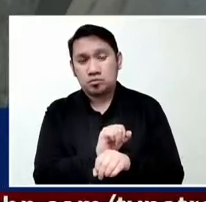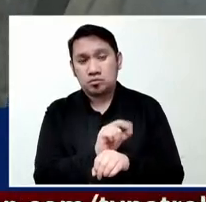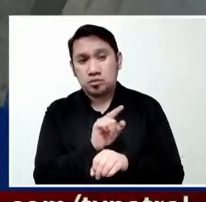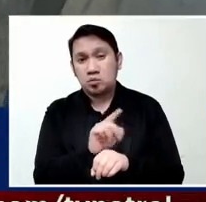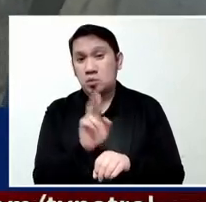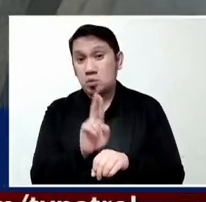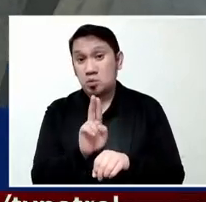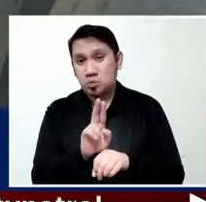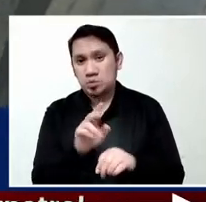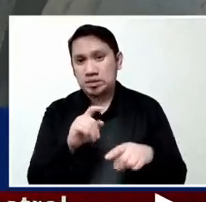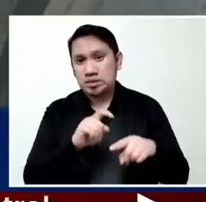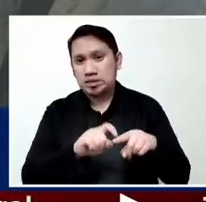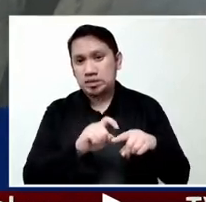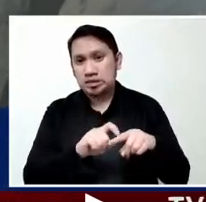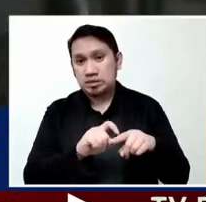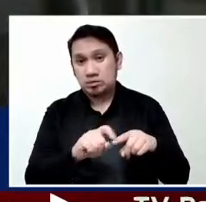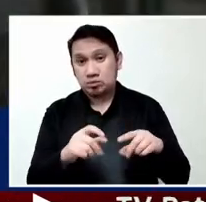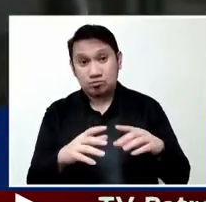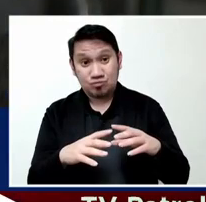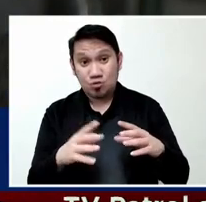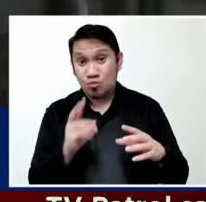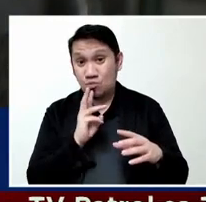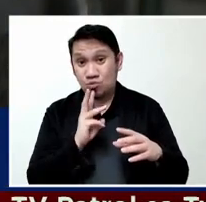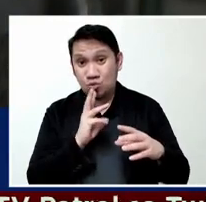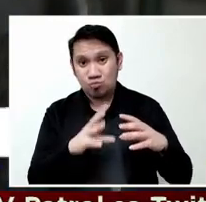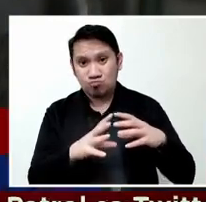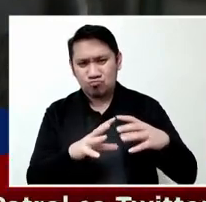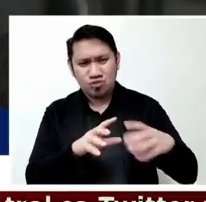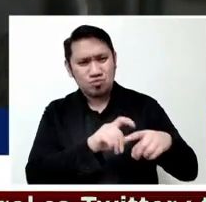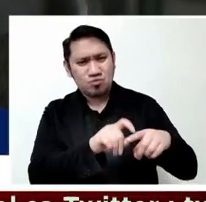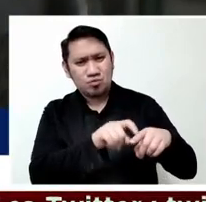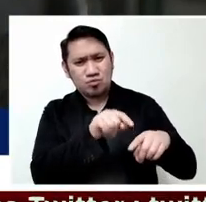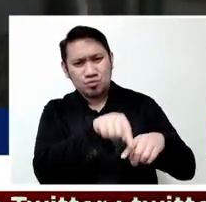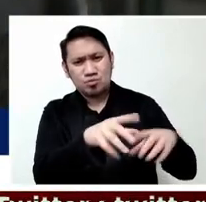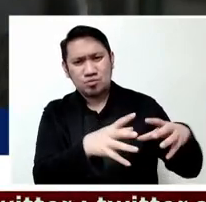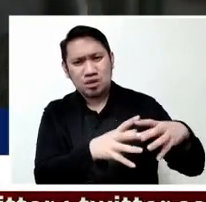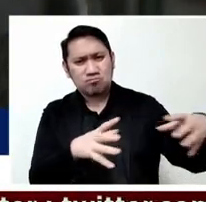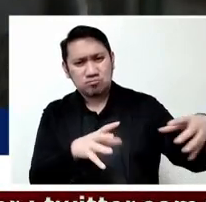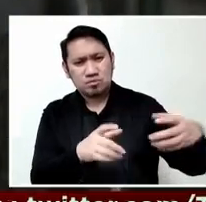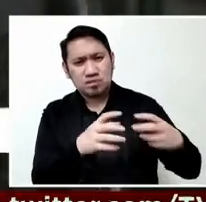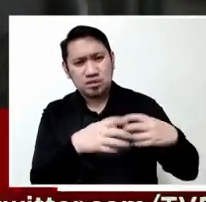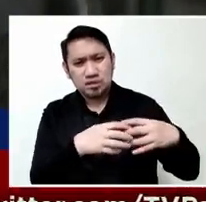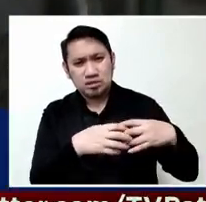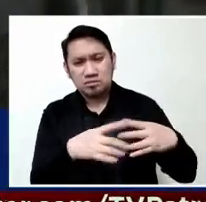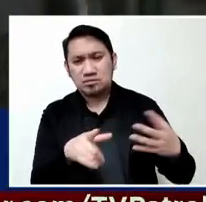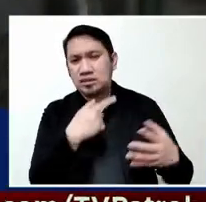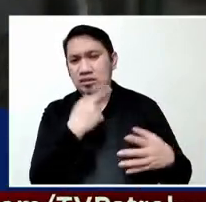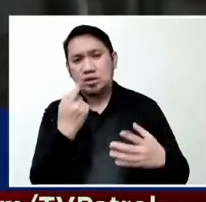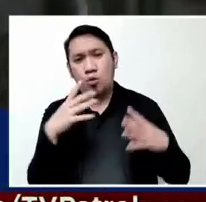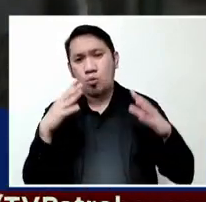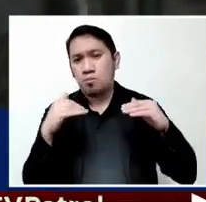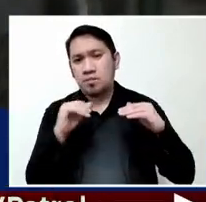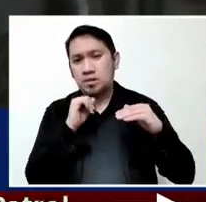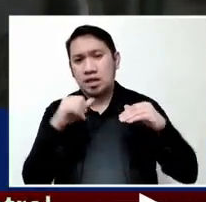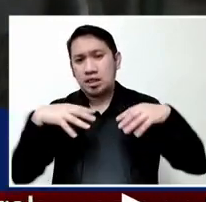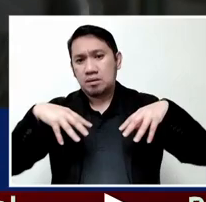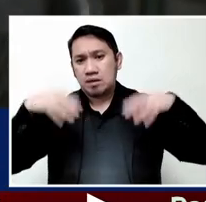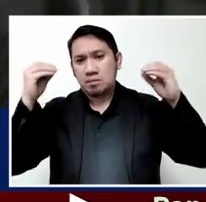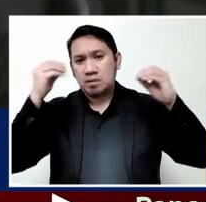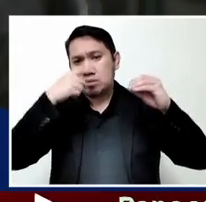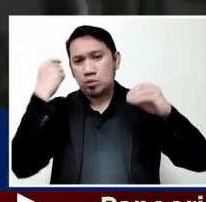sa paggawa ng bomba ng tubig. Sana hindi magka-brown out kasi epektado yung trabaho namin. Sayang naman yung ano